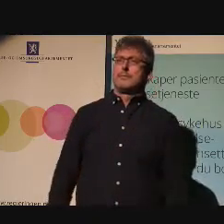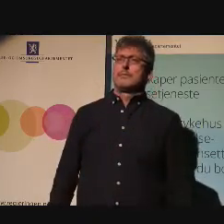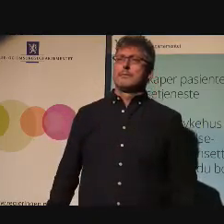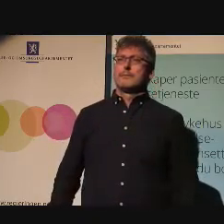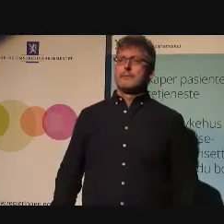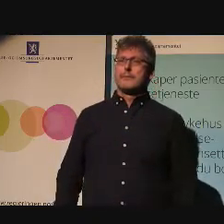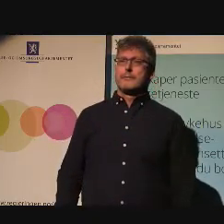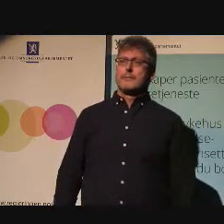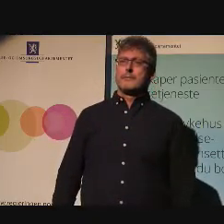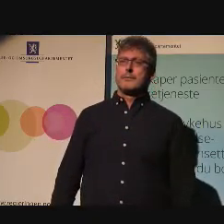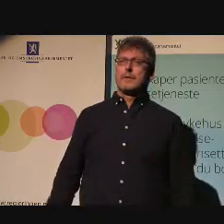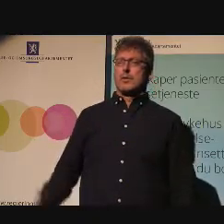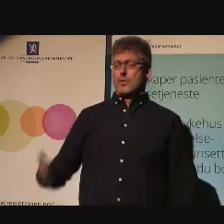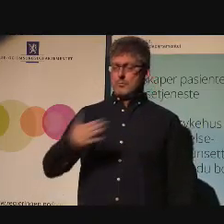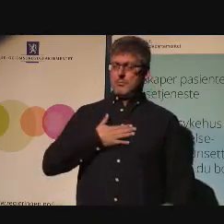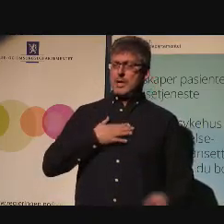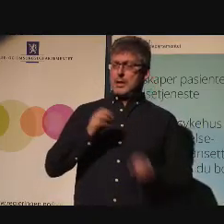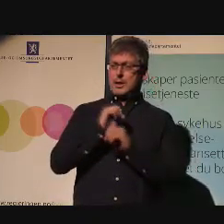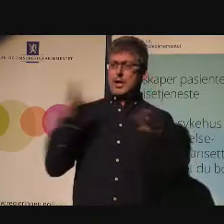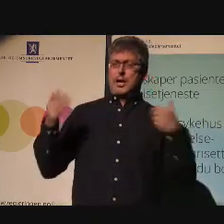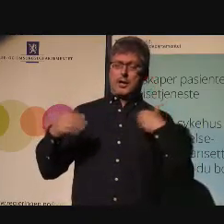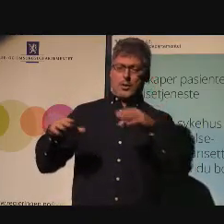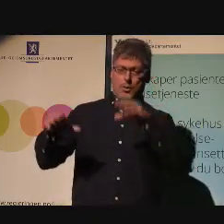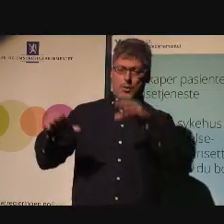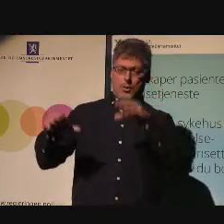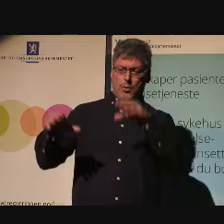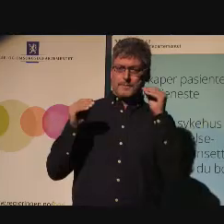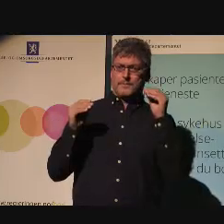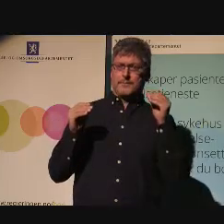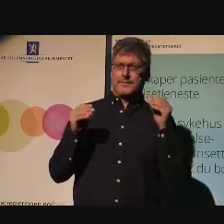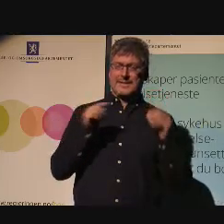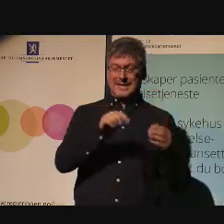Det er også sånn, etter min klare oppfatning, at i den